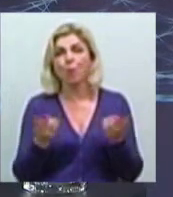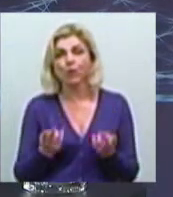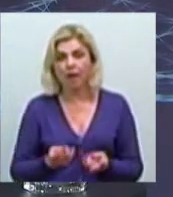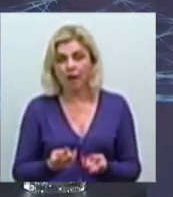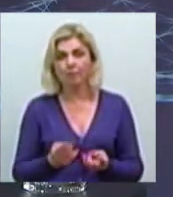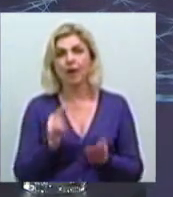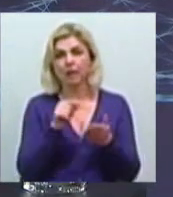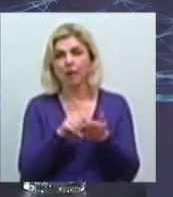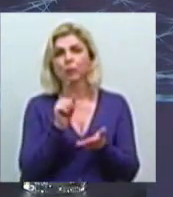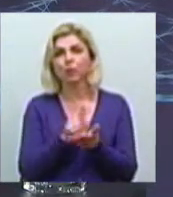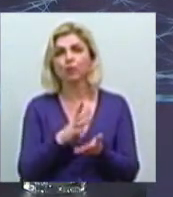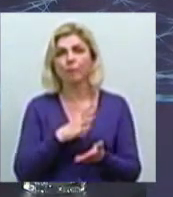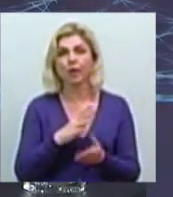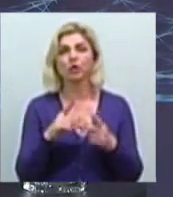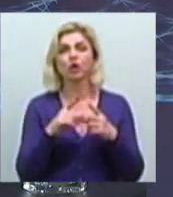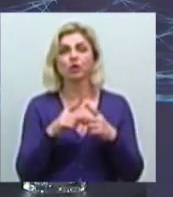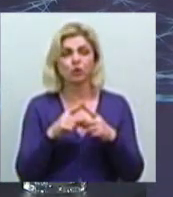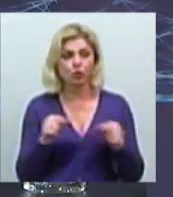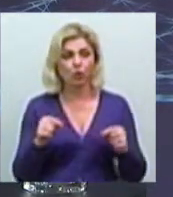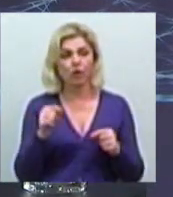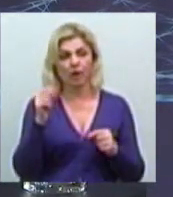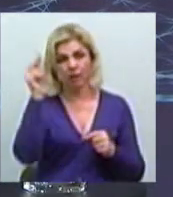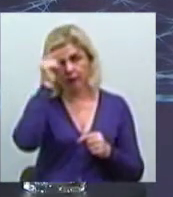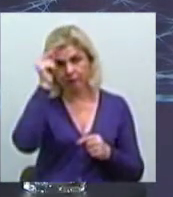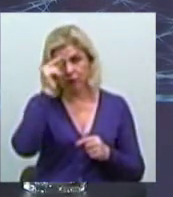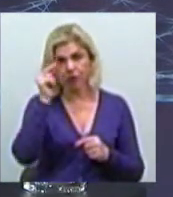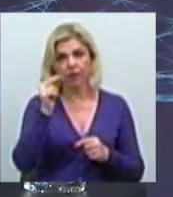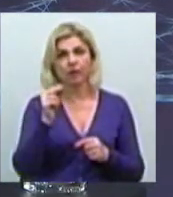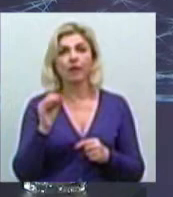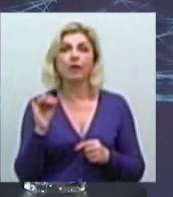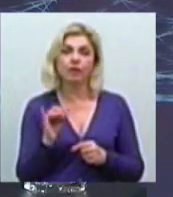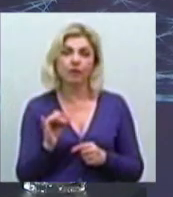Також там повинна бути та ж мова навчання відповідна. І